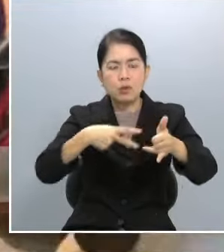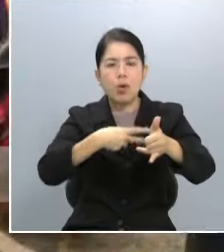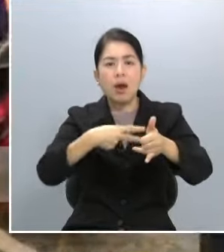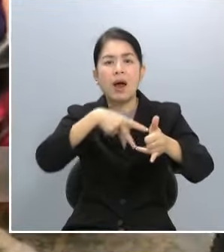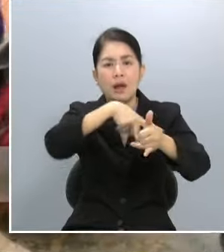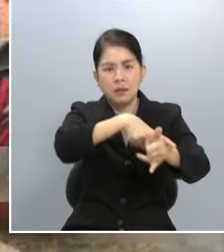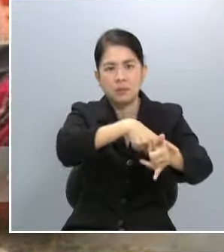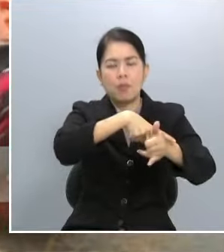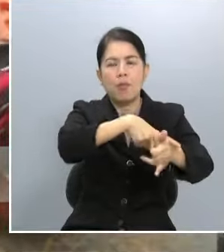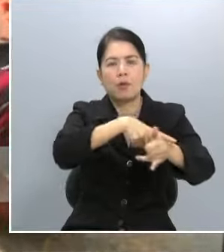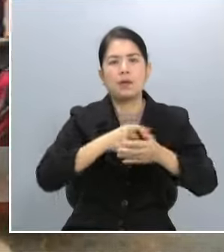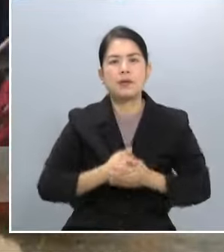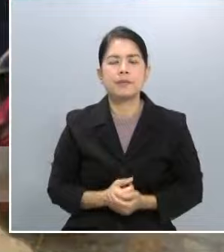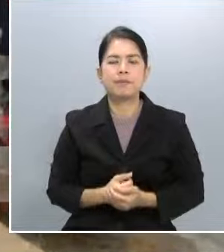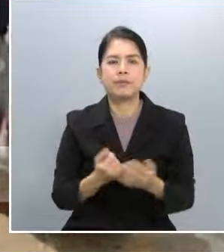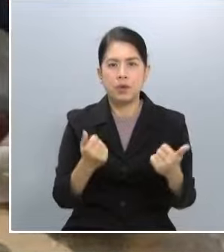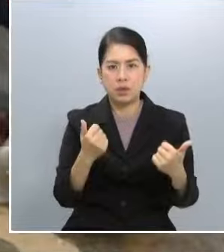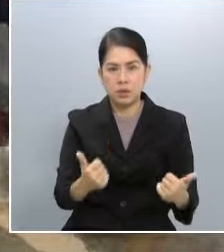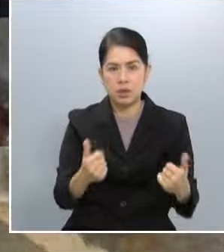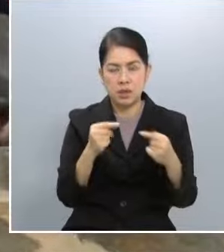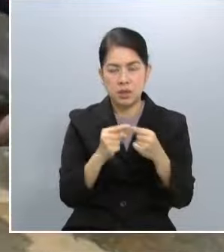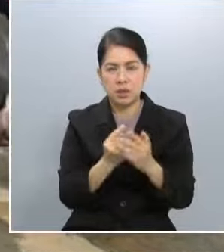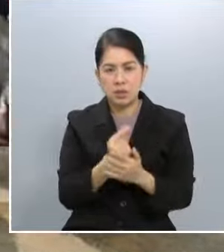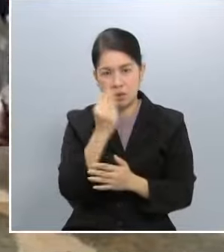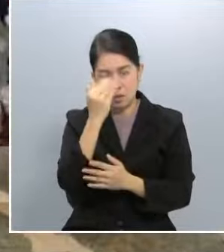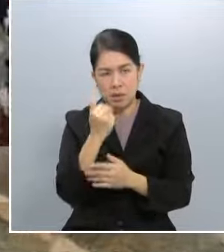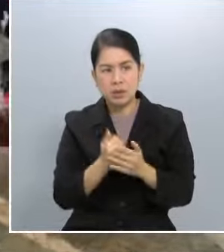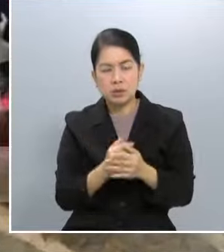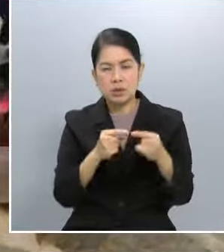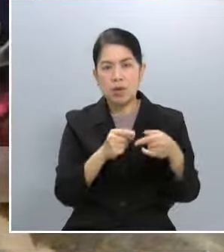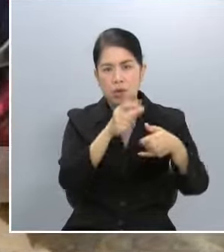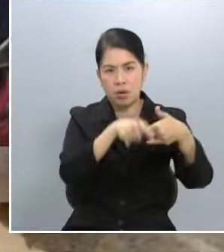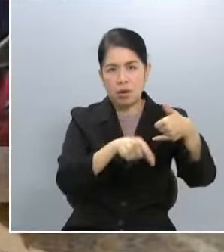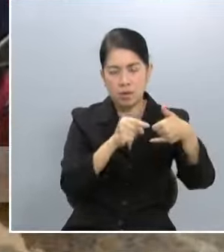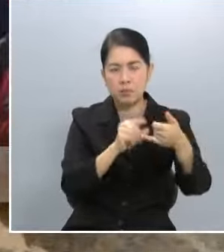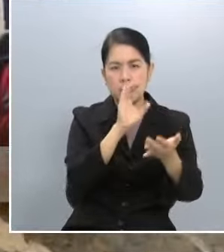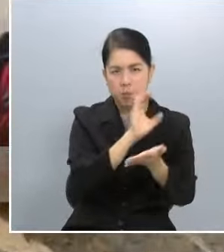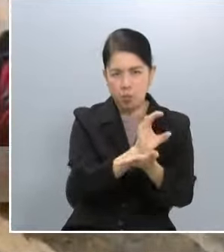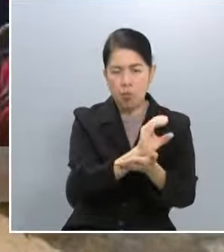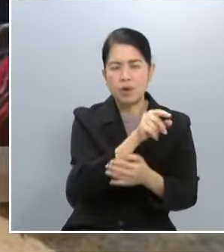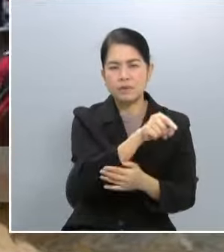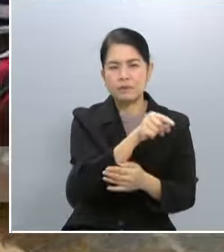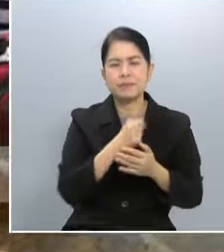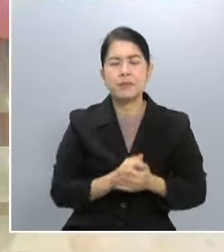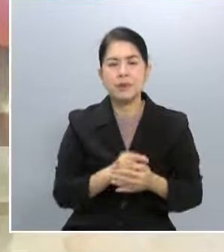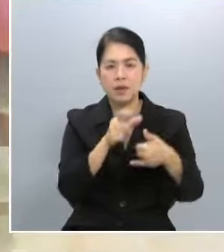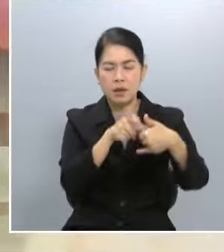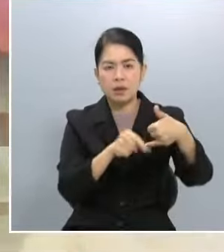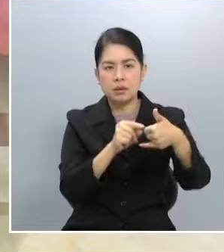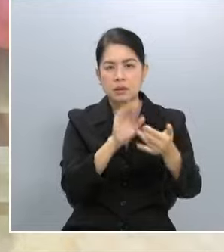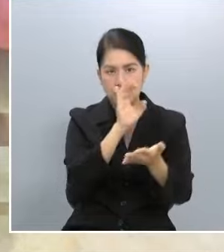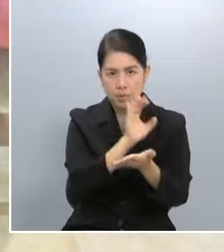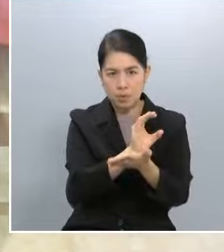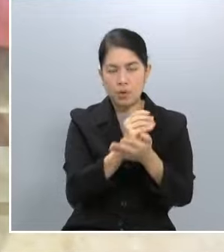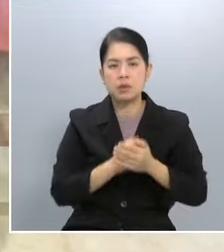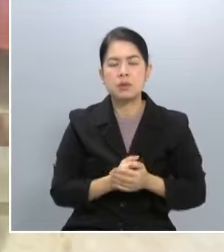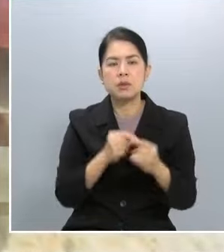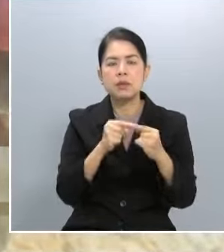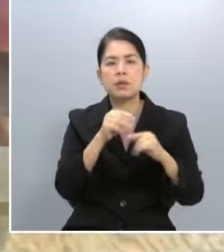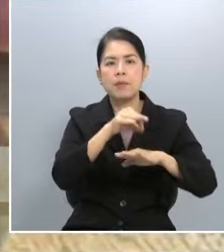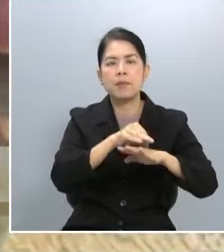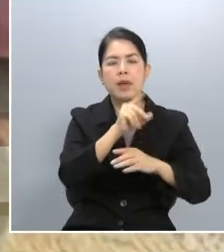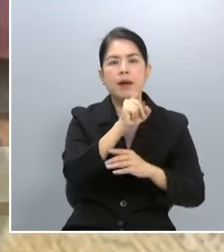สุดเอามุมของตำรวจผู้ก่อเหตุก่อนท่านผู้ชมตำรวจที่ก่อเหตุดาบตำรวจสมทรงบ